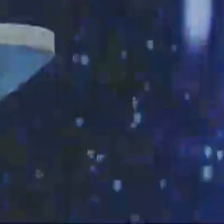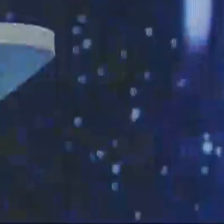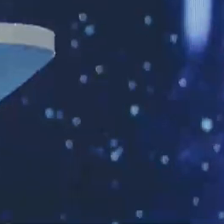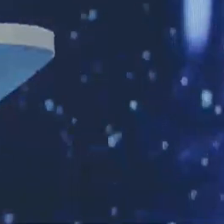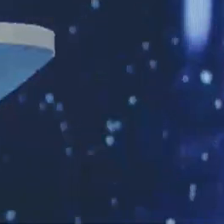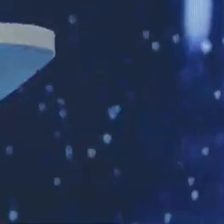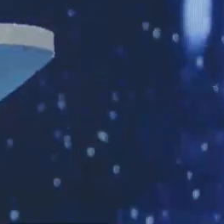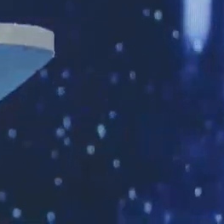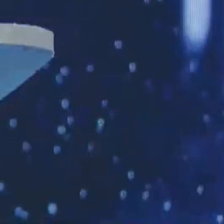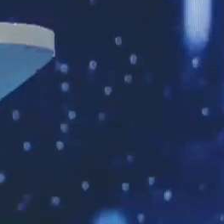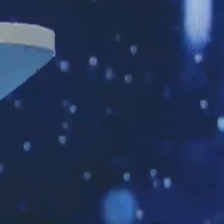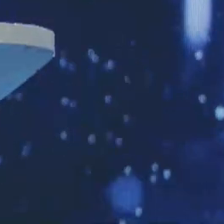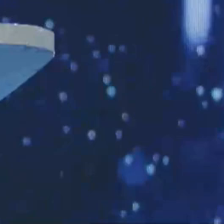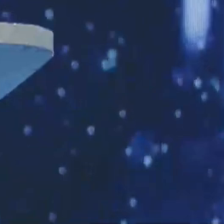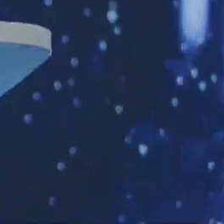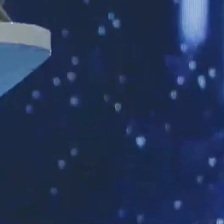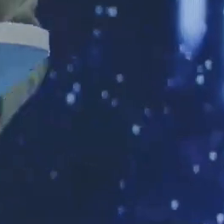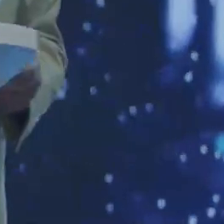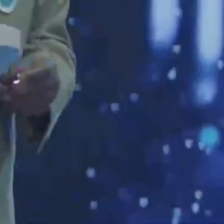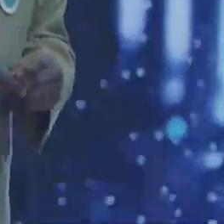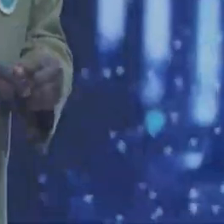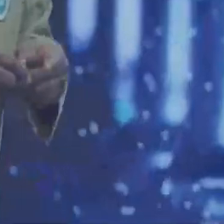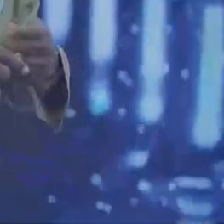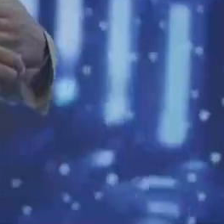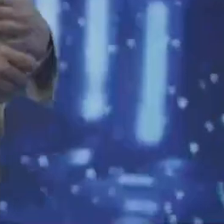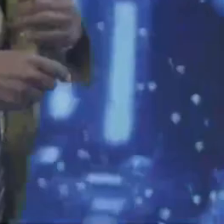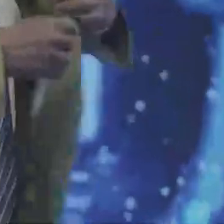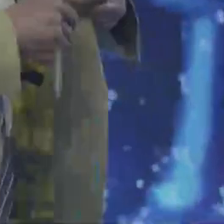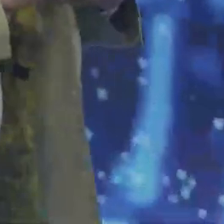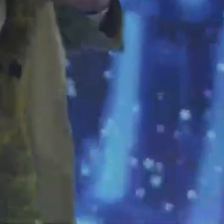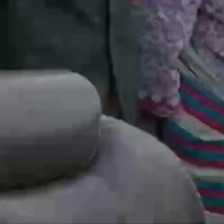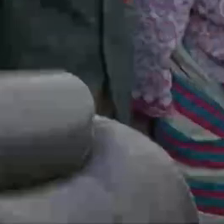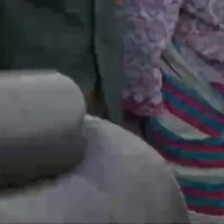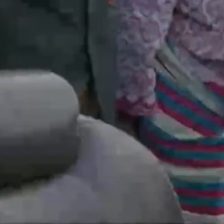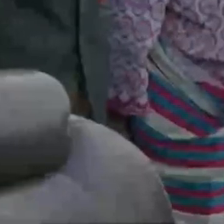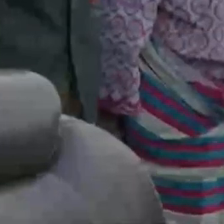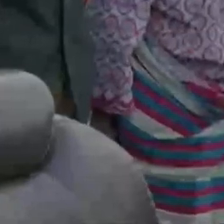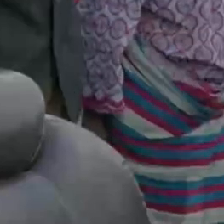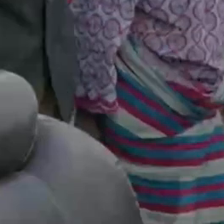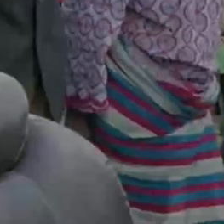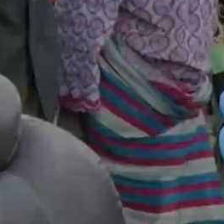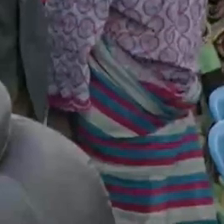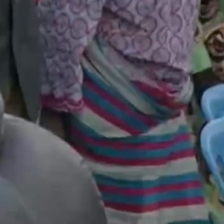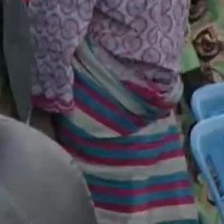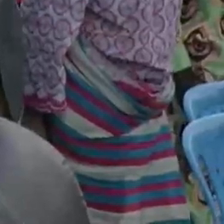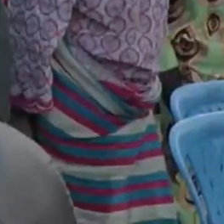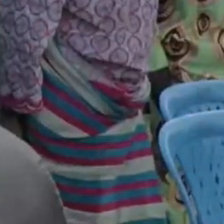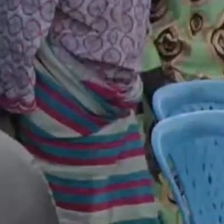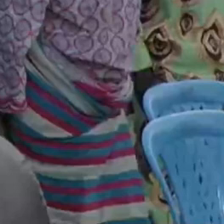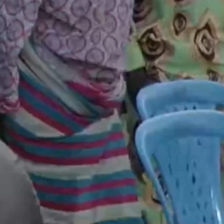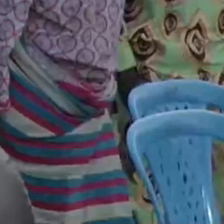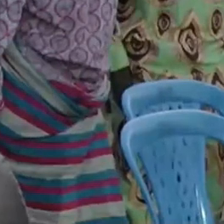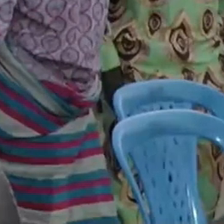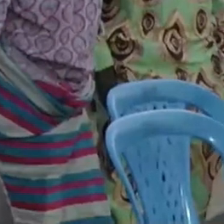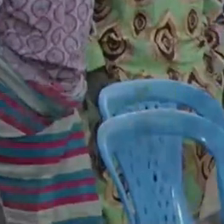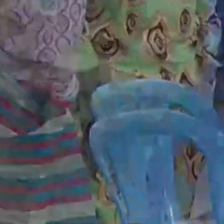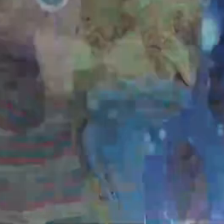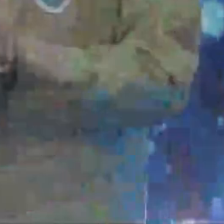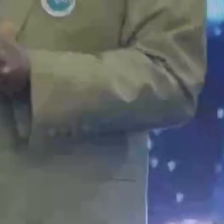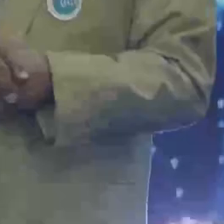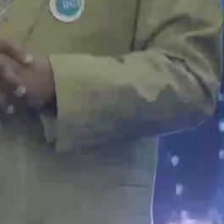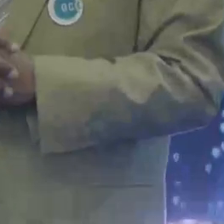Je souhaite la bienvenue à chacun à la continuation de la retraite. Au nom de